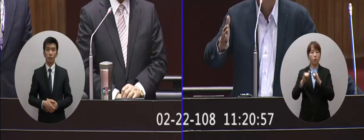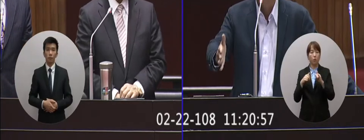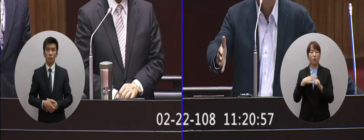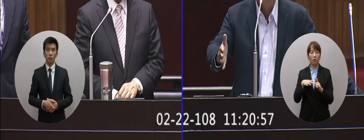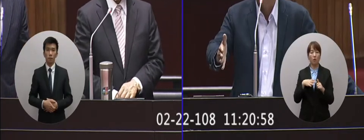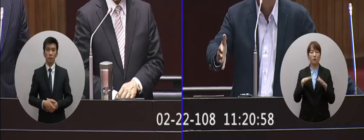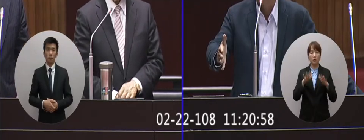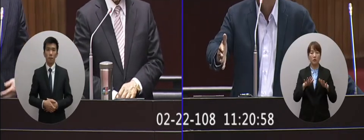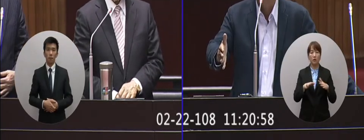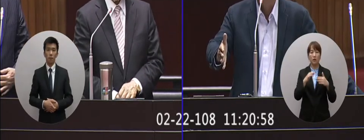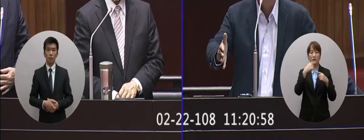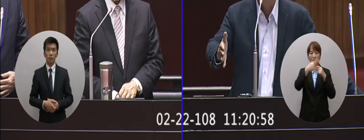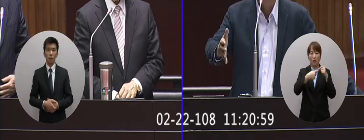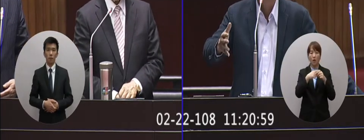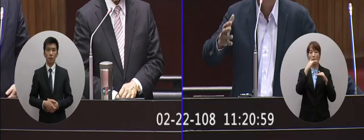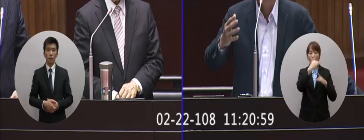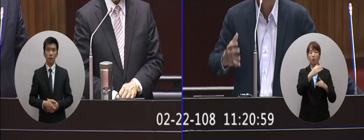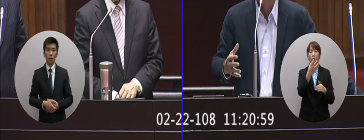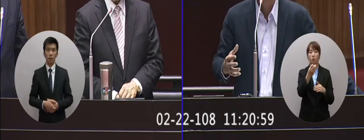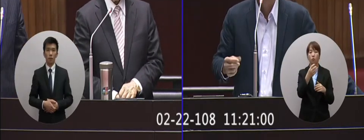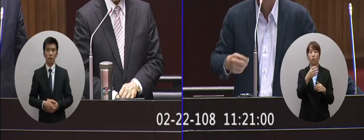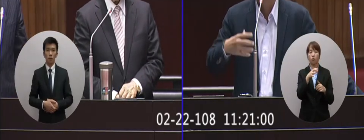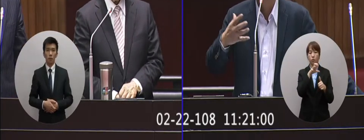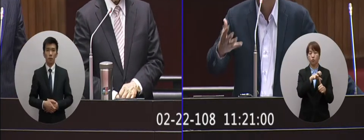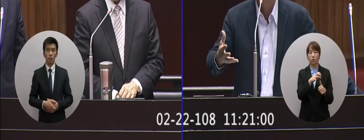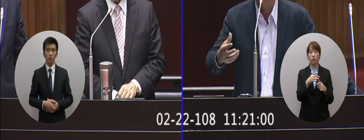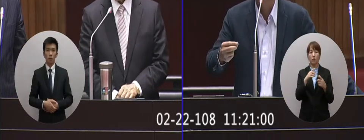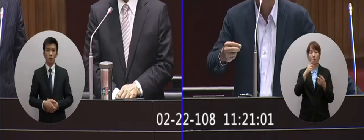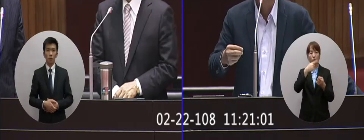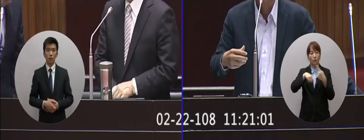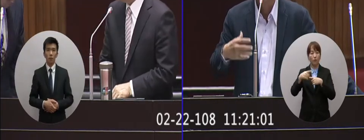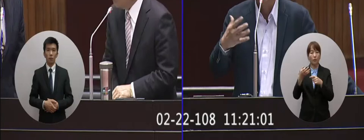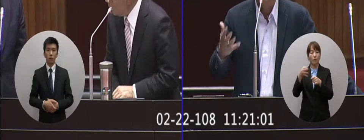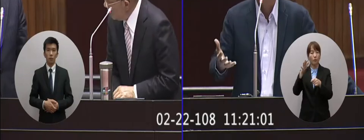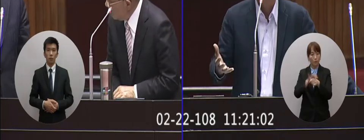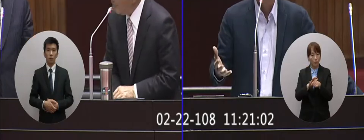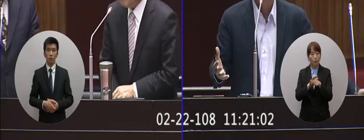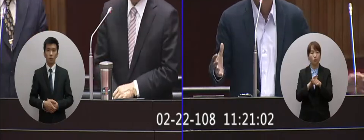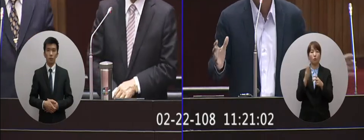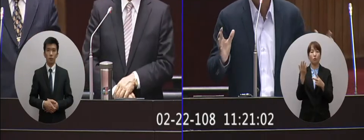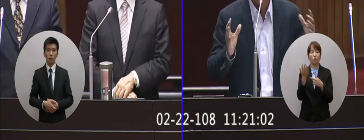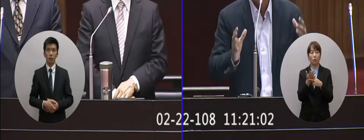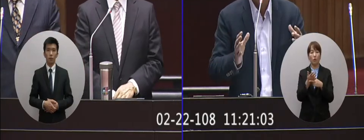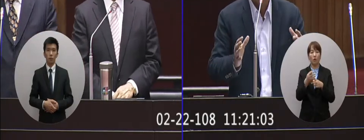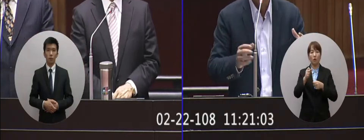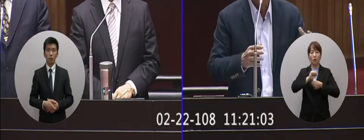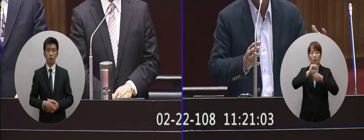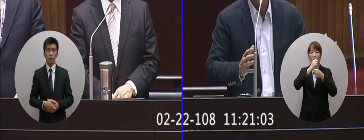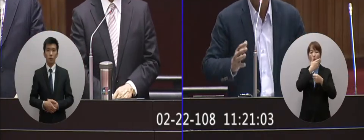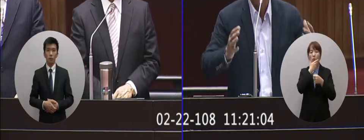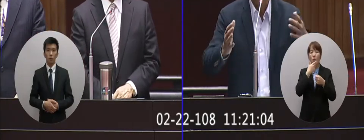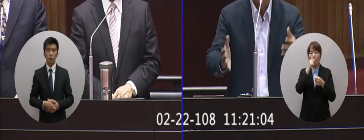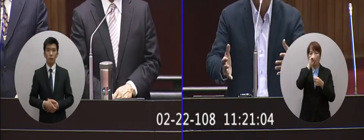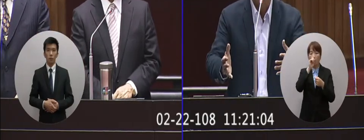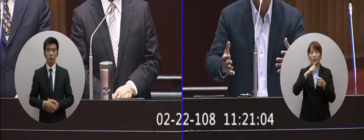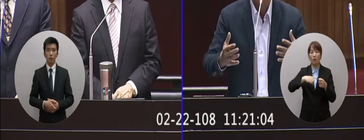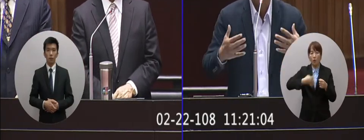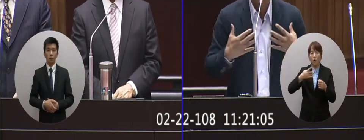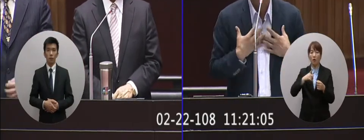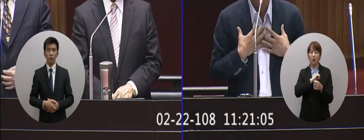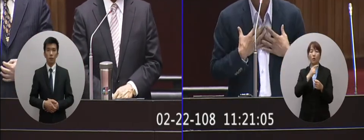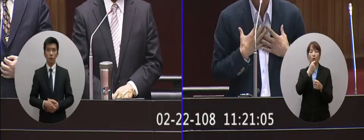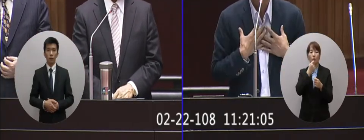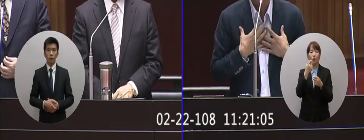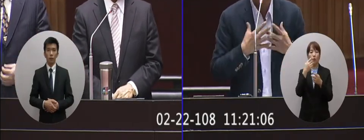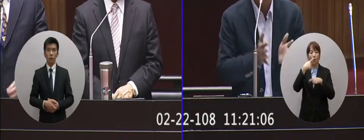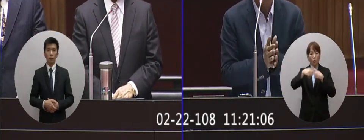唔免设定淘汰年限，我们用补助或者是用增加福利的方式，让你自动来换。那